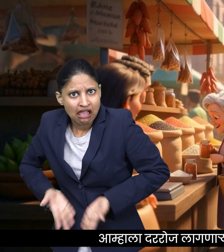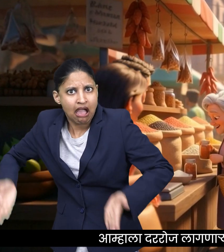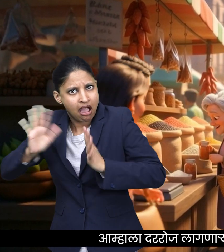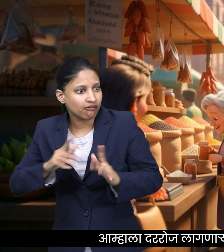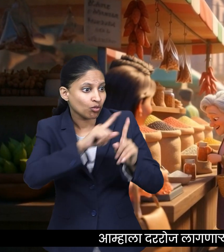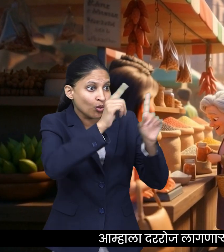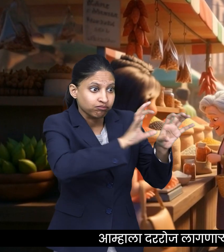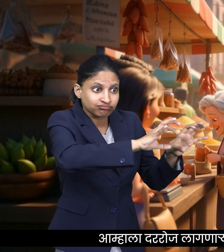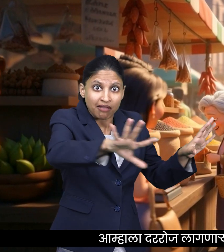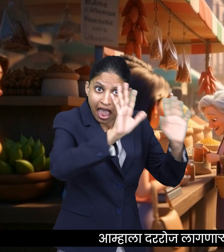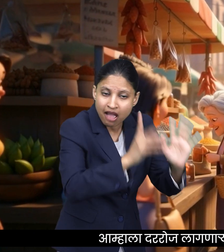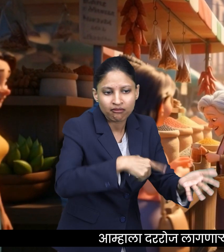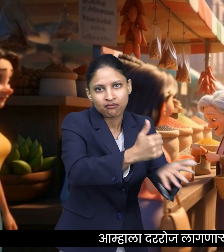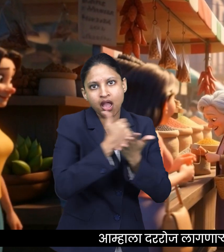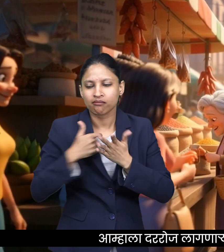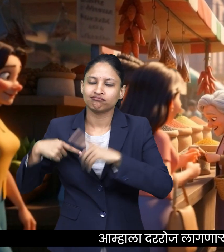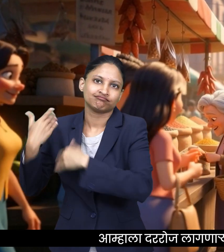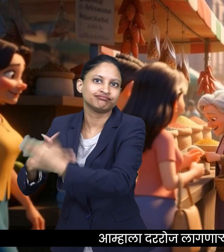करतात.